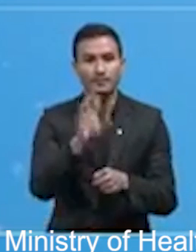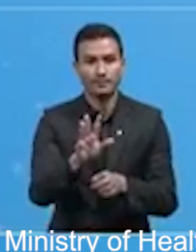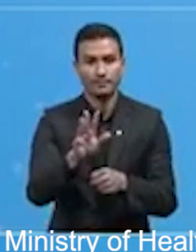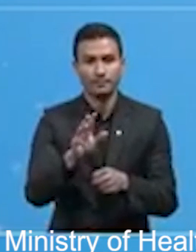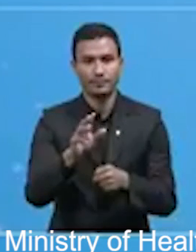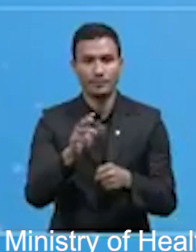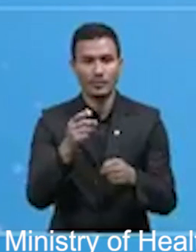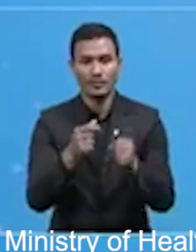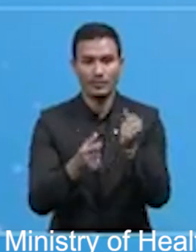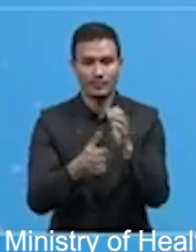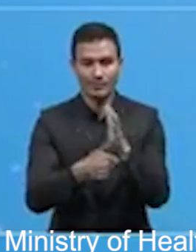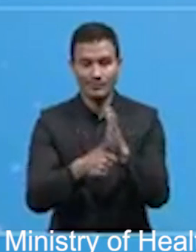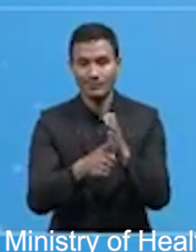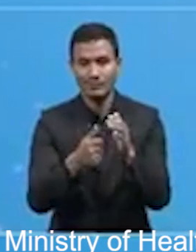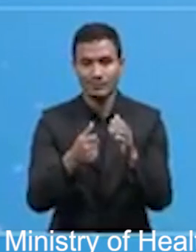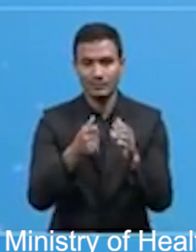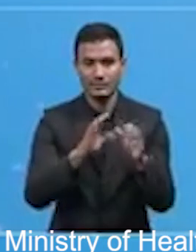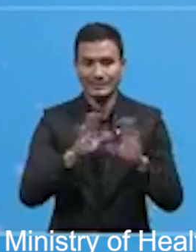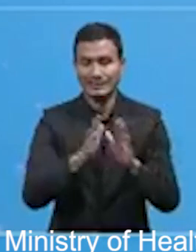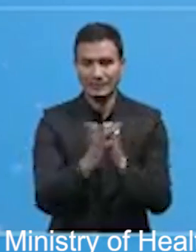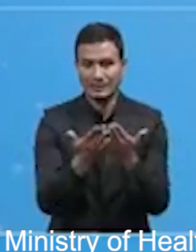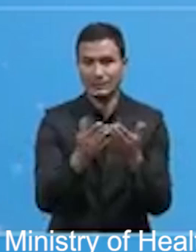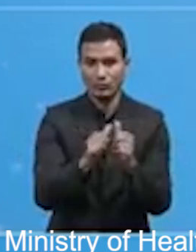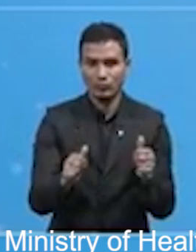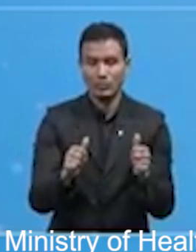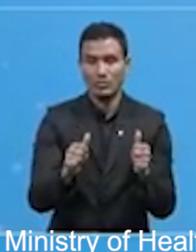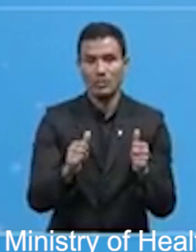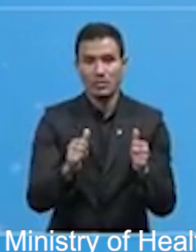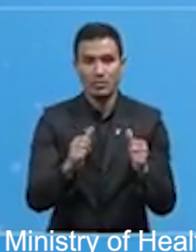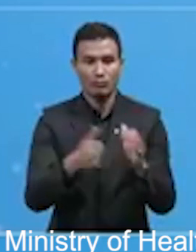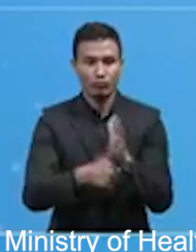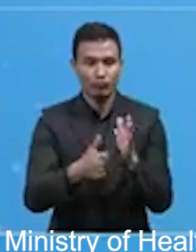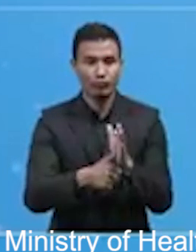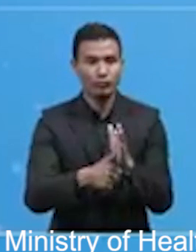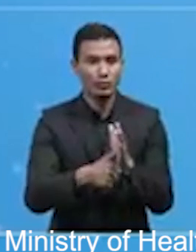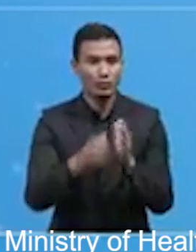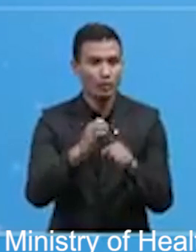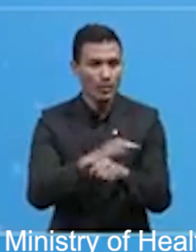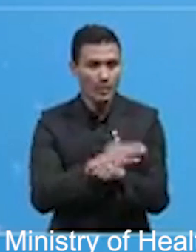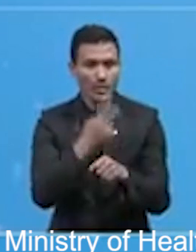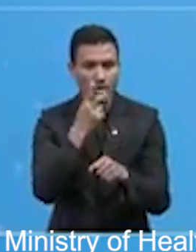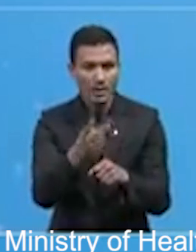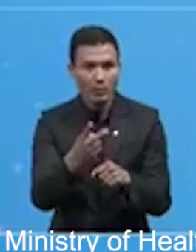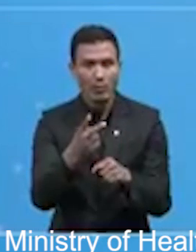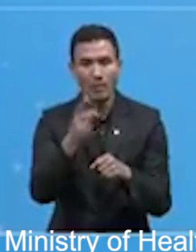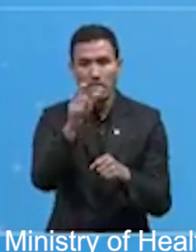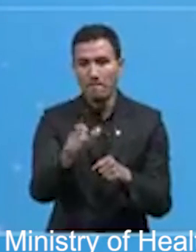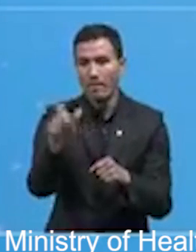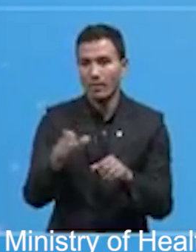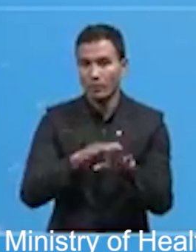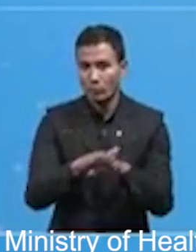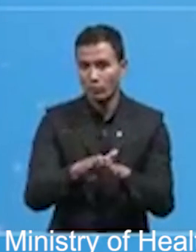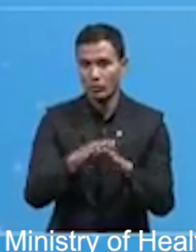COVID-19 एन्टिजेन परीक्षणको निर्देशिका अनुसार परीक्षण गर्दा सङ्क्रमण पुष्टि भएका